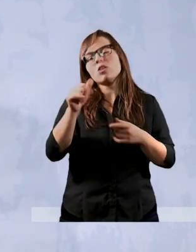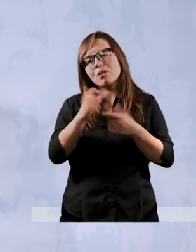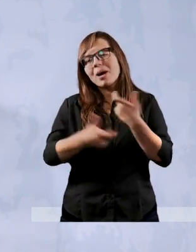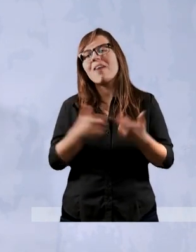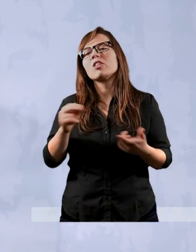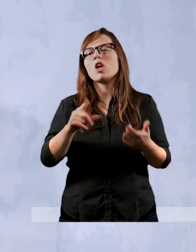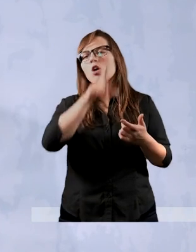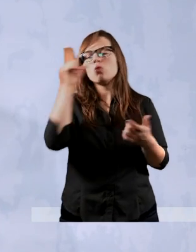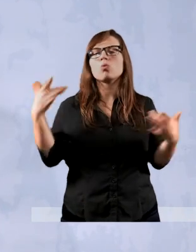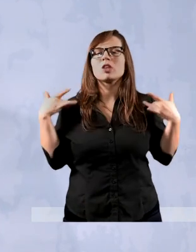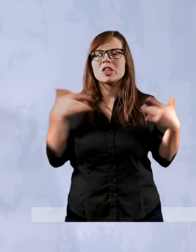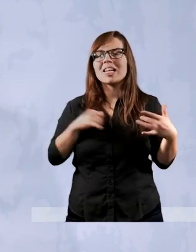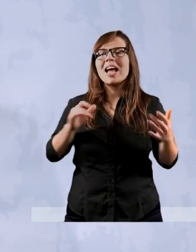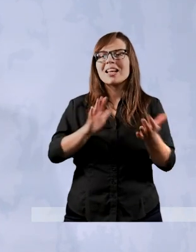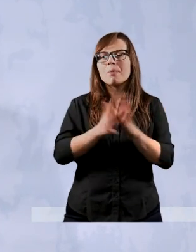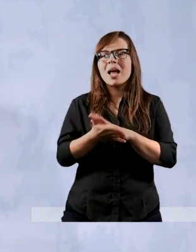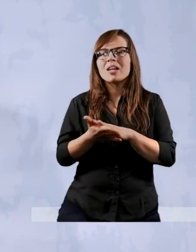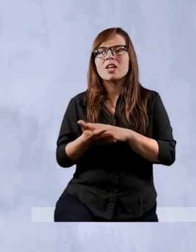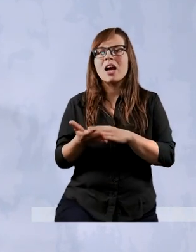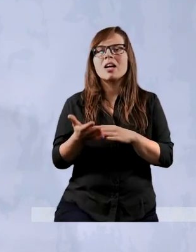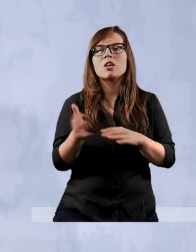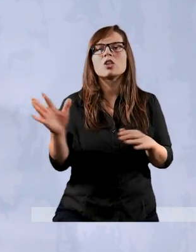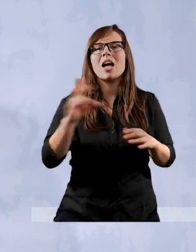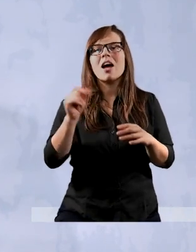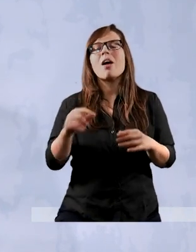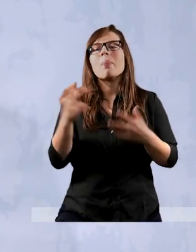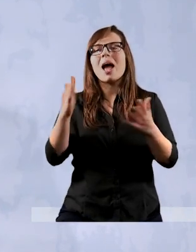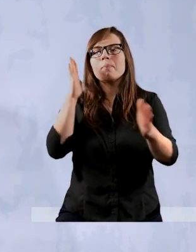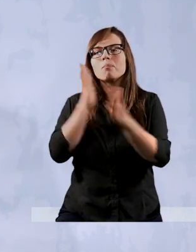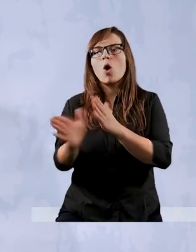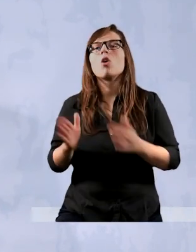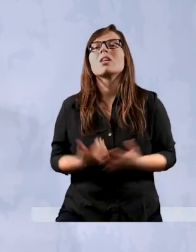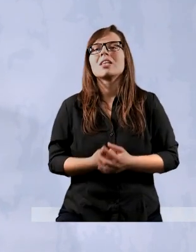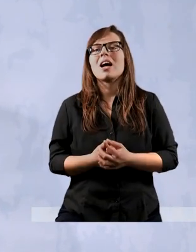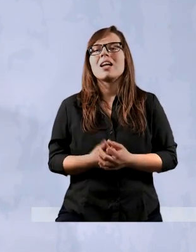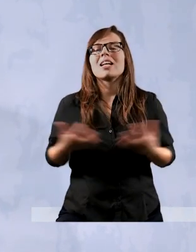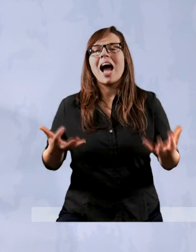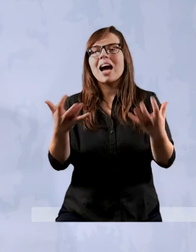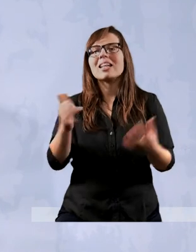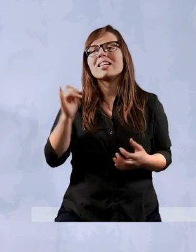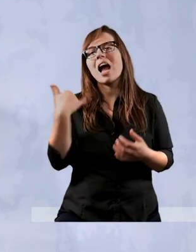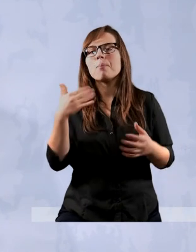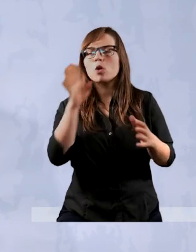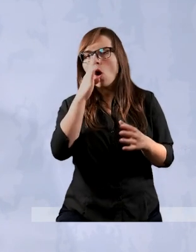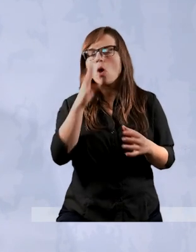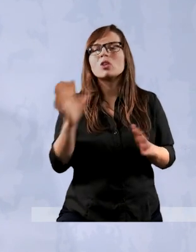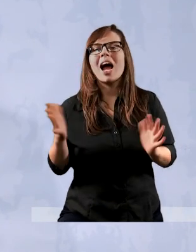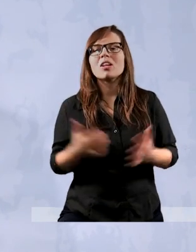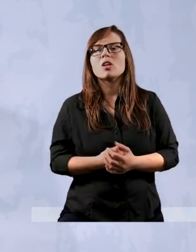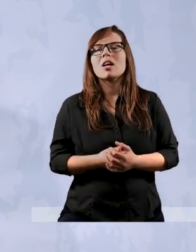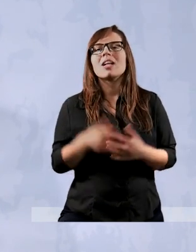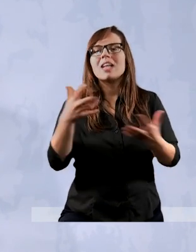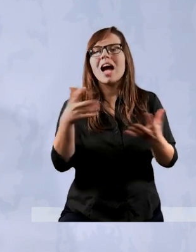że życie ludzi się zmienia, że te najprostsze zachęty, od chociażby o tej pracowitości,